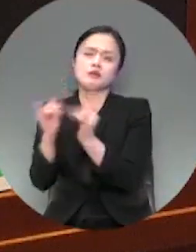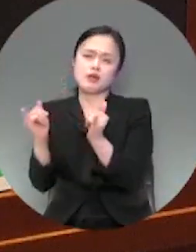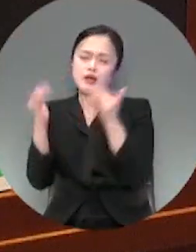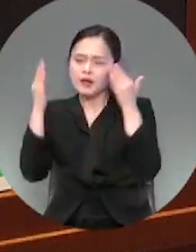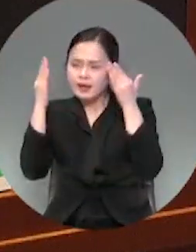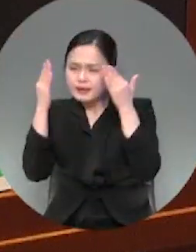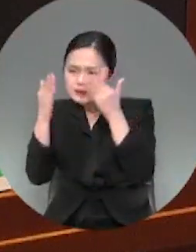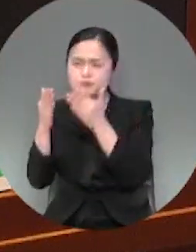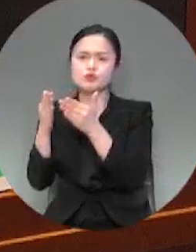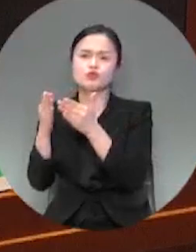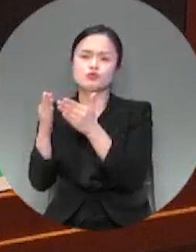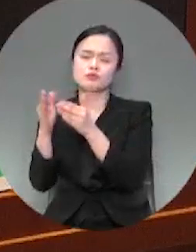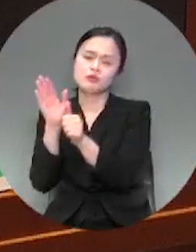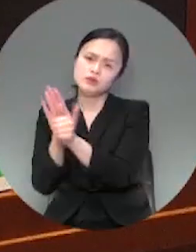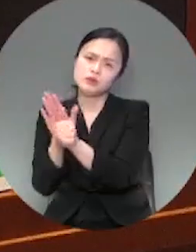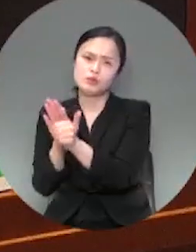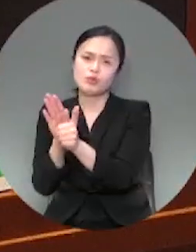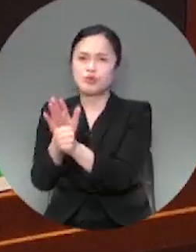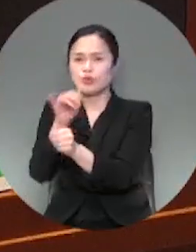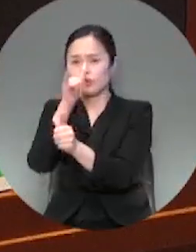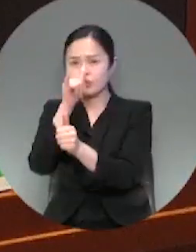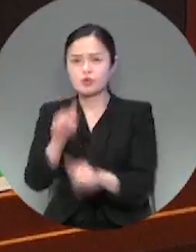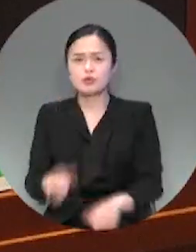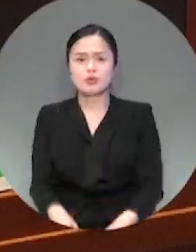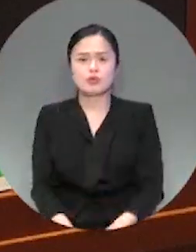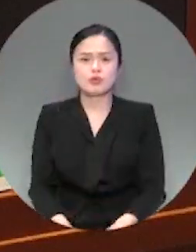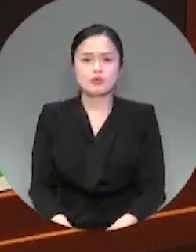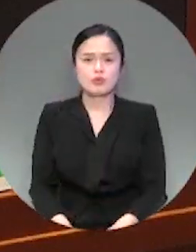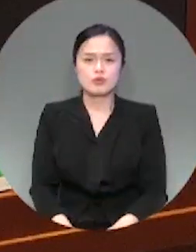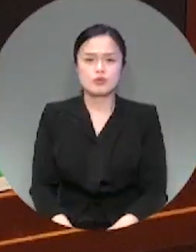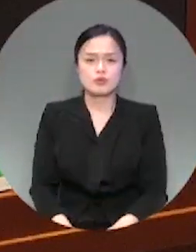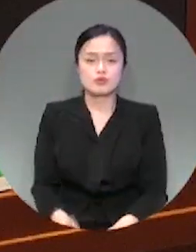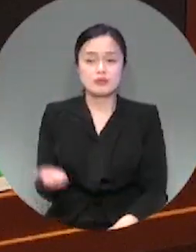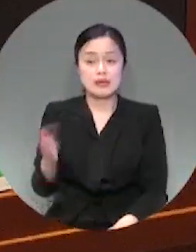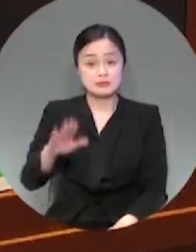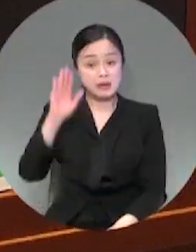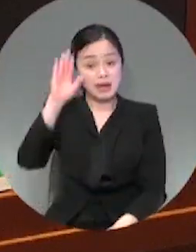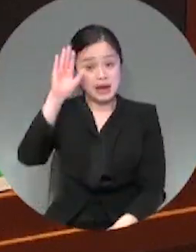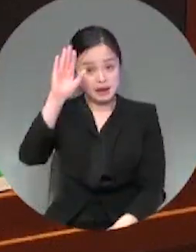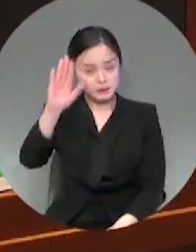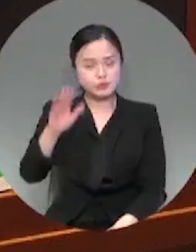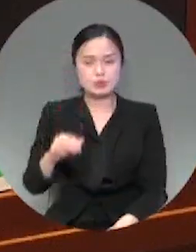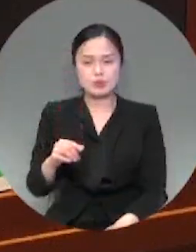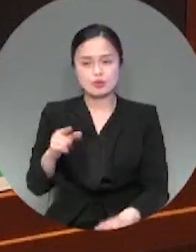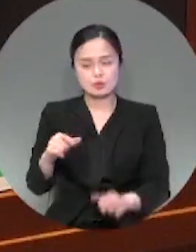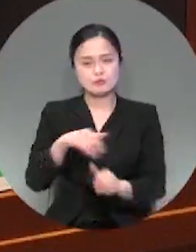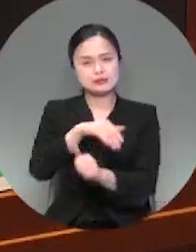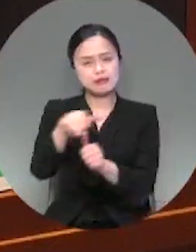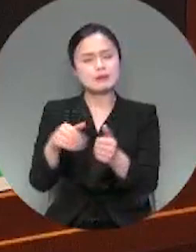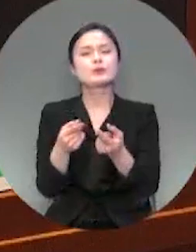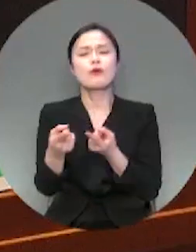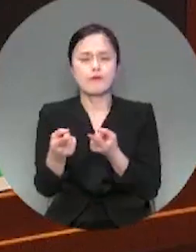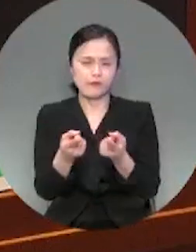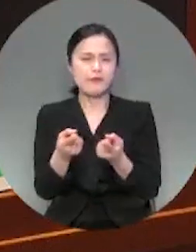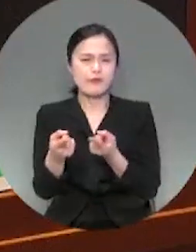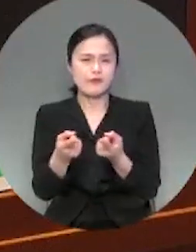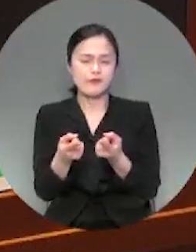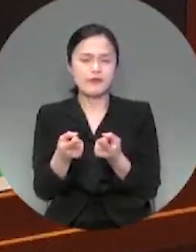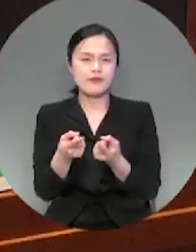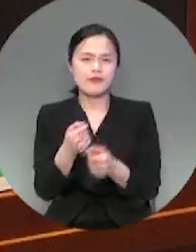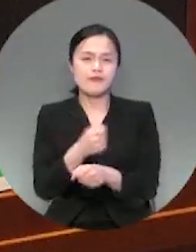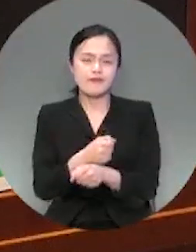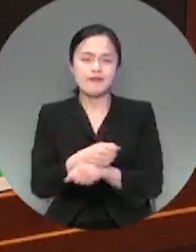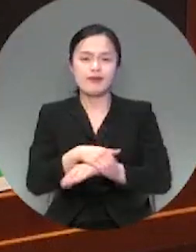오히려 일상에 가깝게 조금씩 이행이 되지 않을까 싶고요. 시간을 바꿔주세요. 시간을. 그러니까 시간 파 예. 저희도